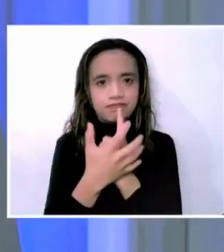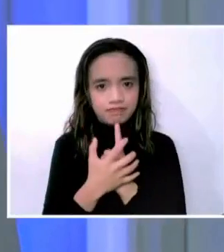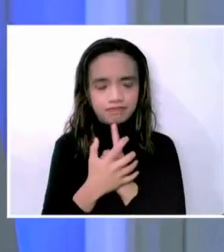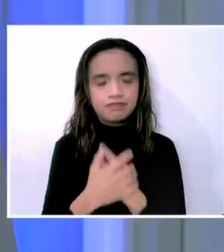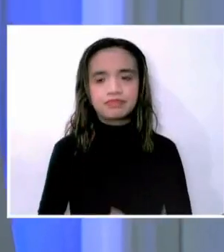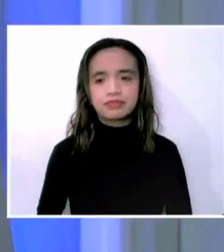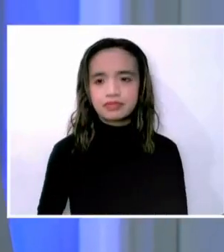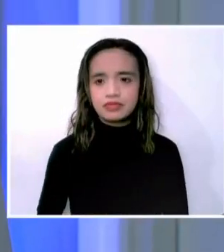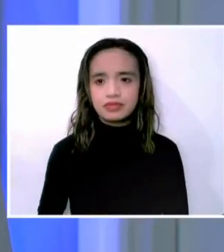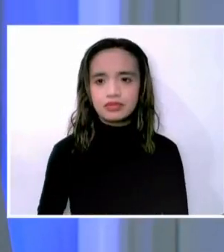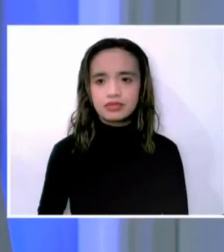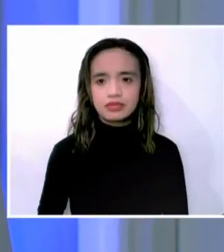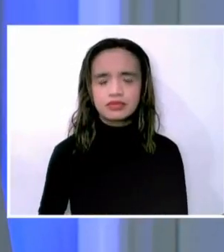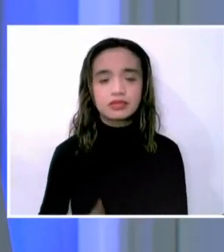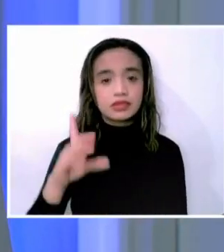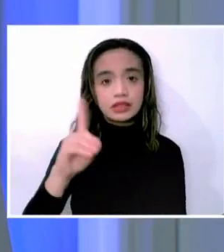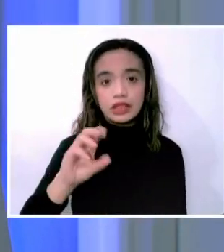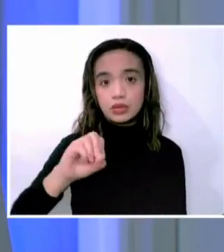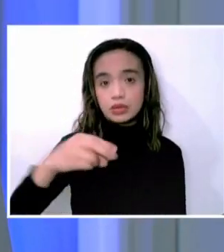Nakapagdala ang DOH ng